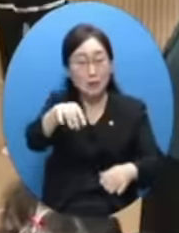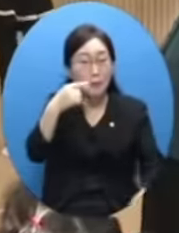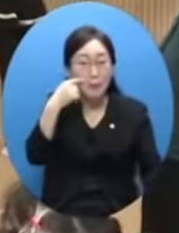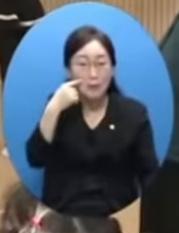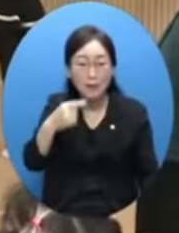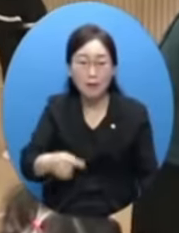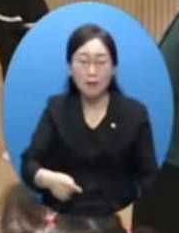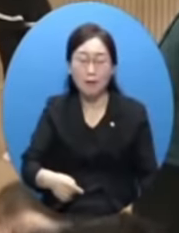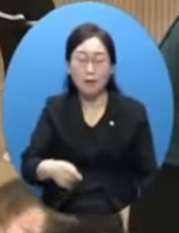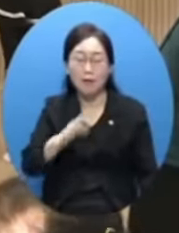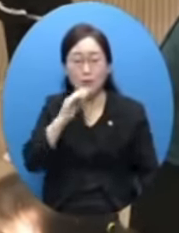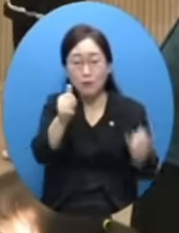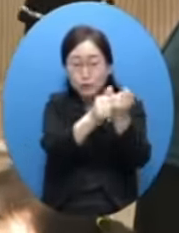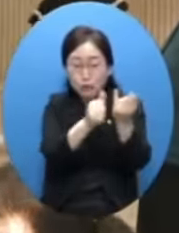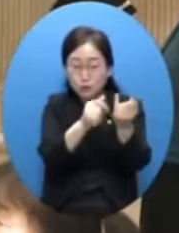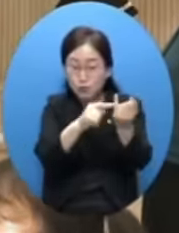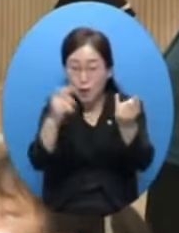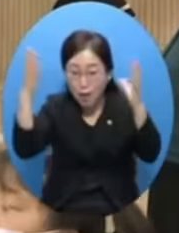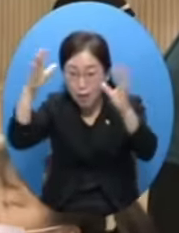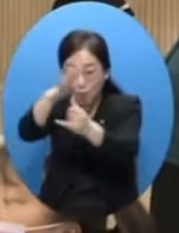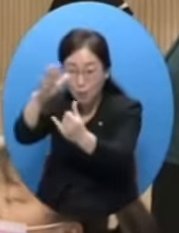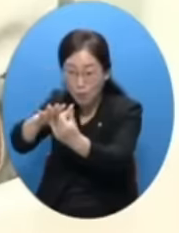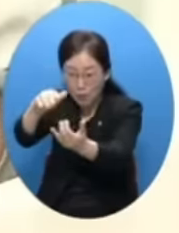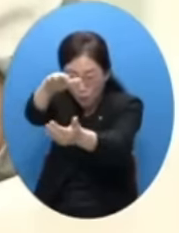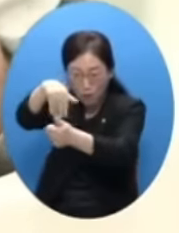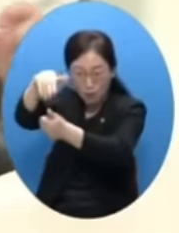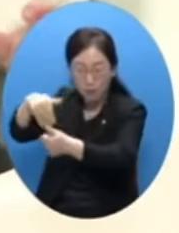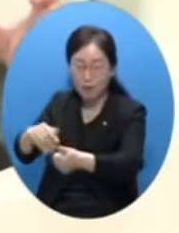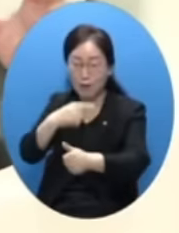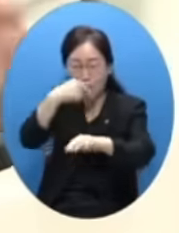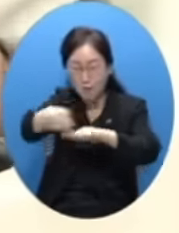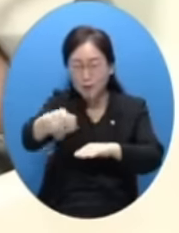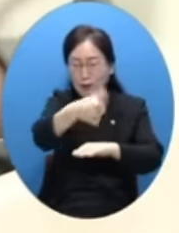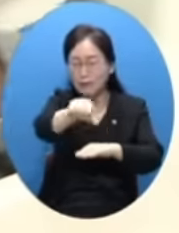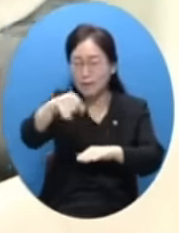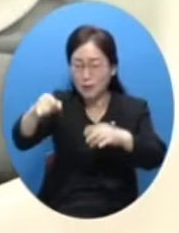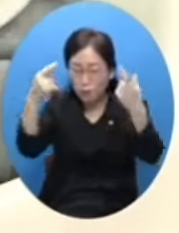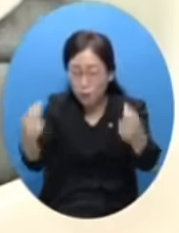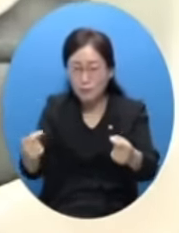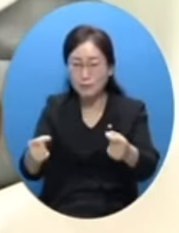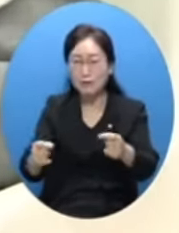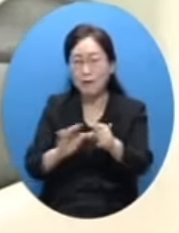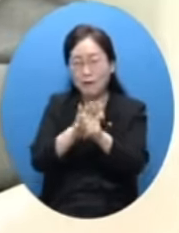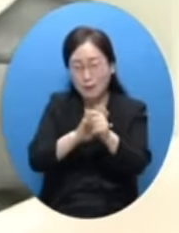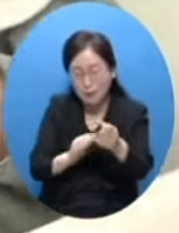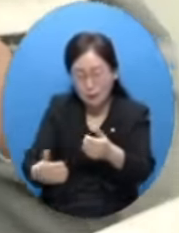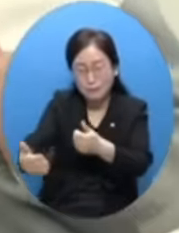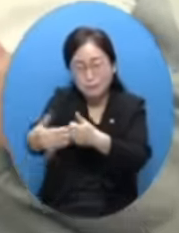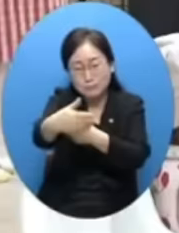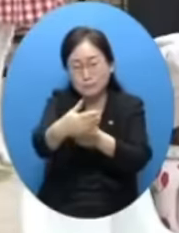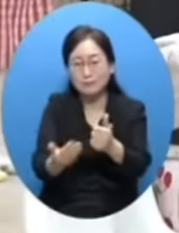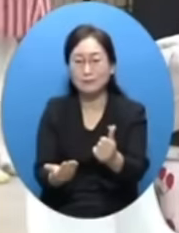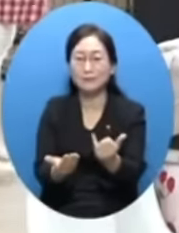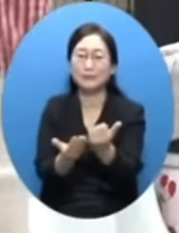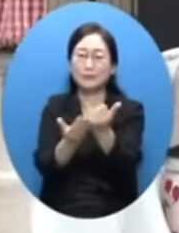자기 친자식과 똑같이 아이를 사랑의 품에 안고 길러주기